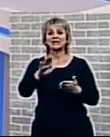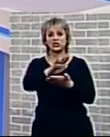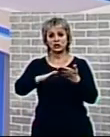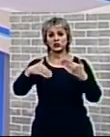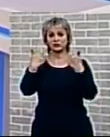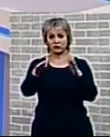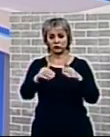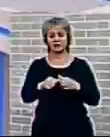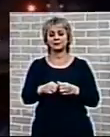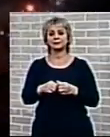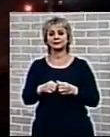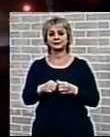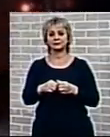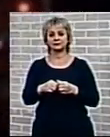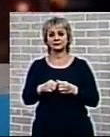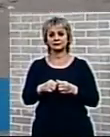дальше в выпуске.